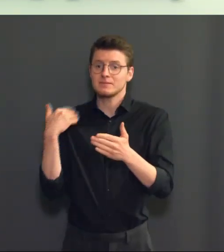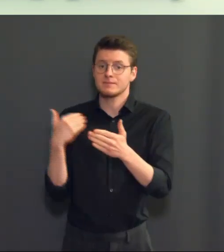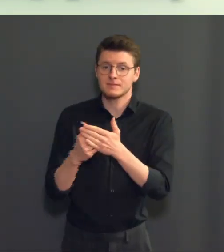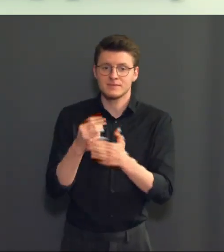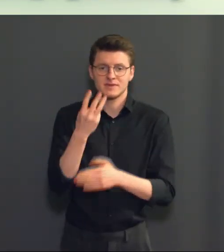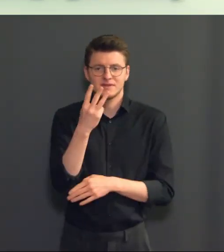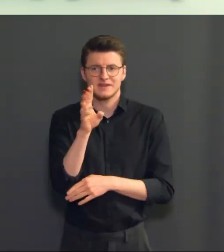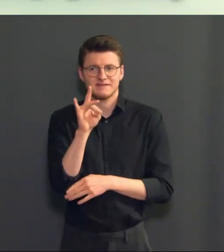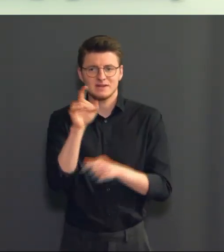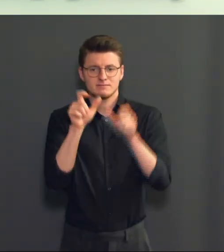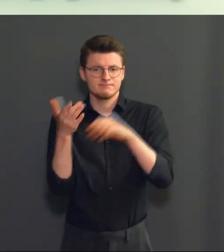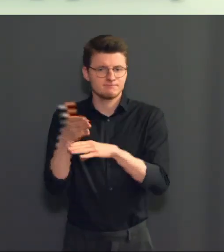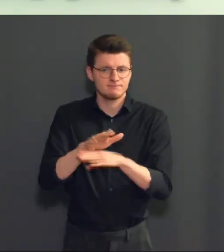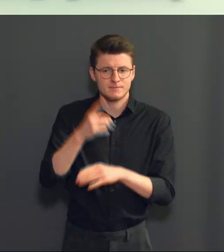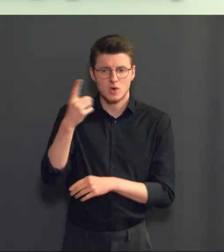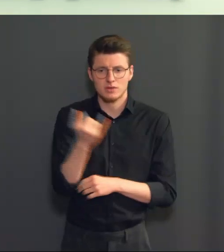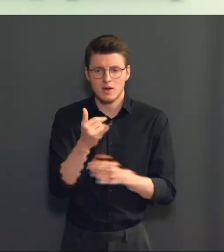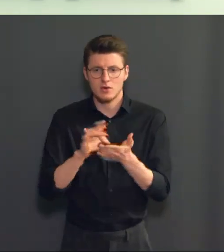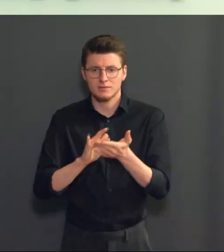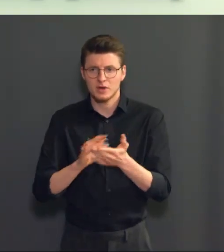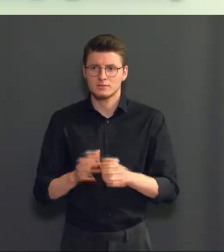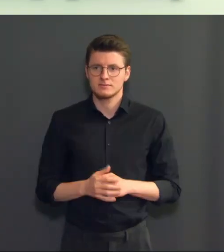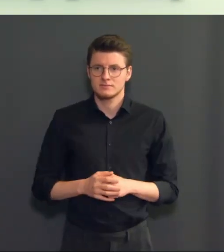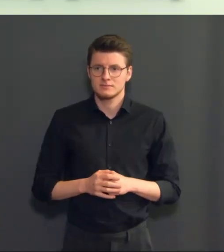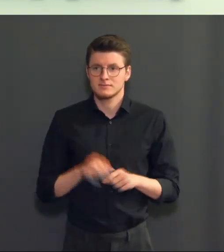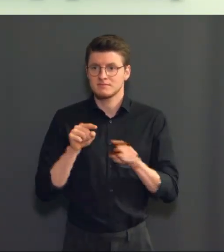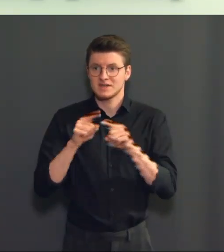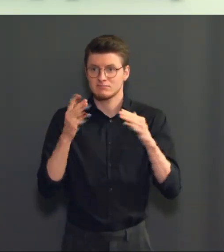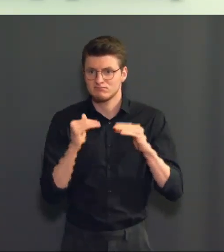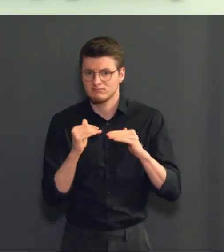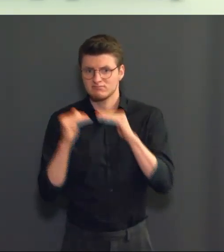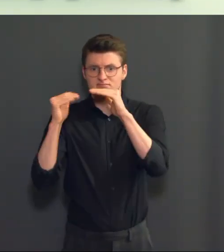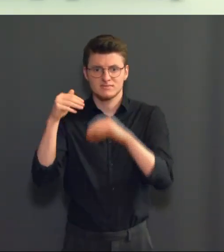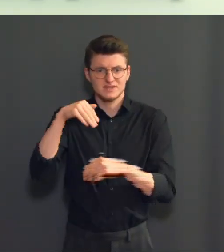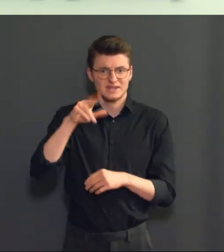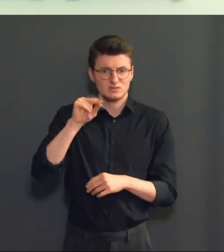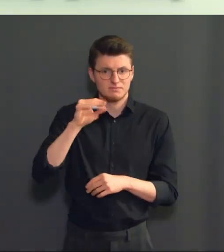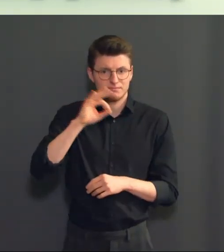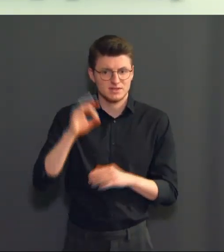overlijdens per dag te betreuren en dat is 29% meer dan de week ervoor.